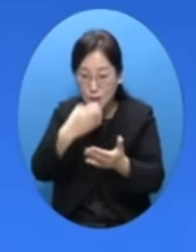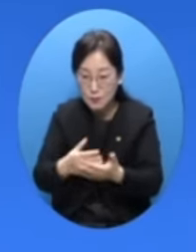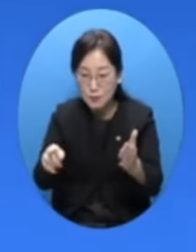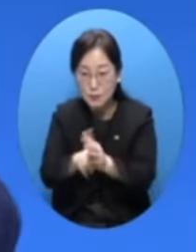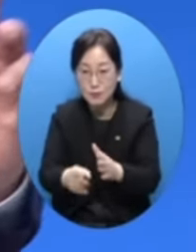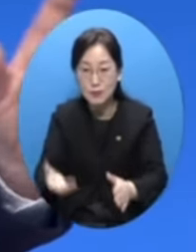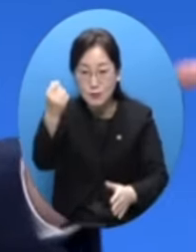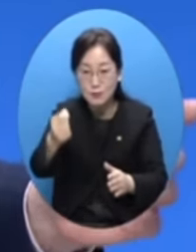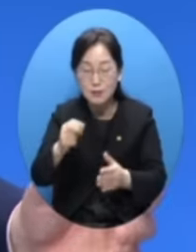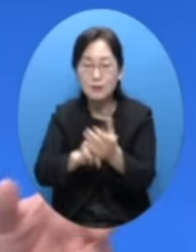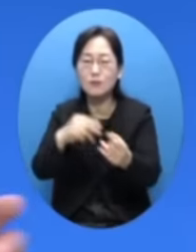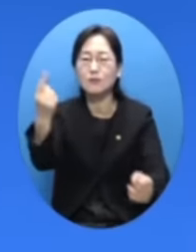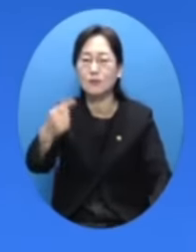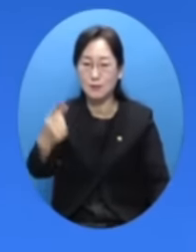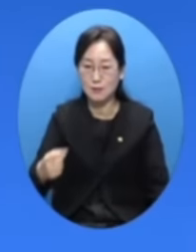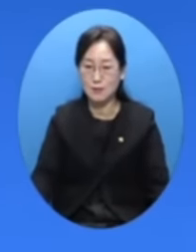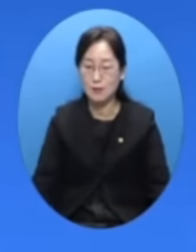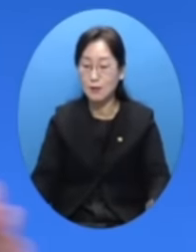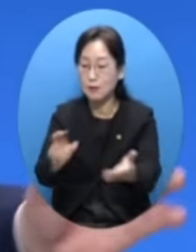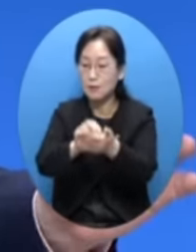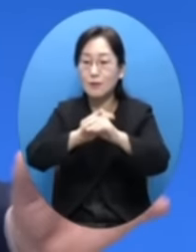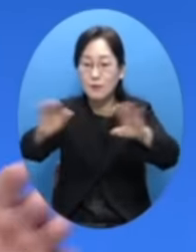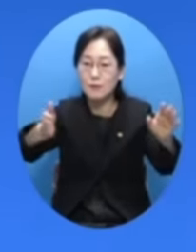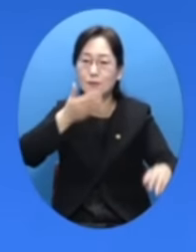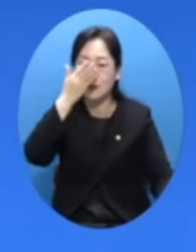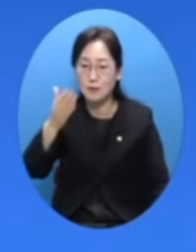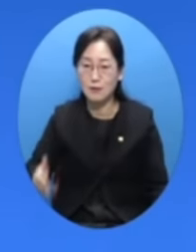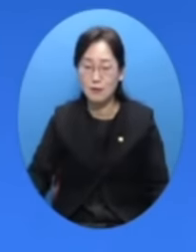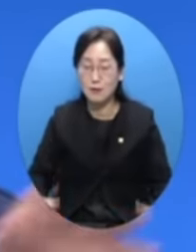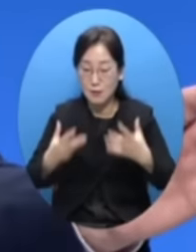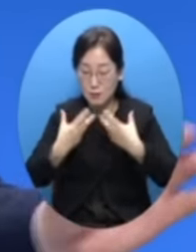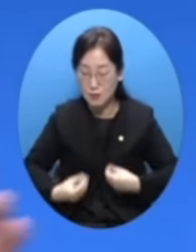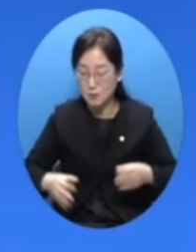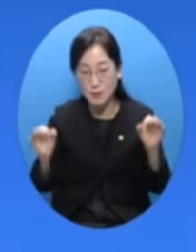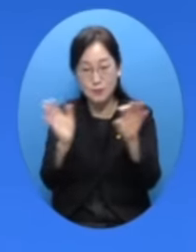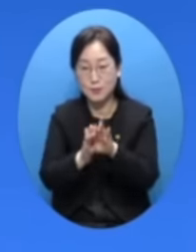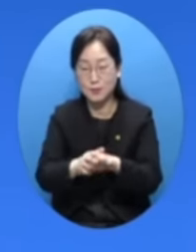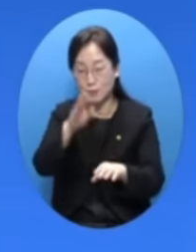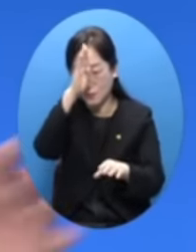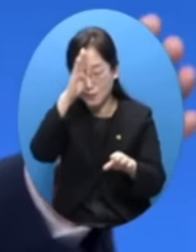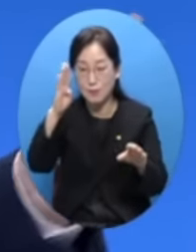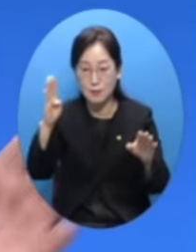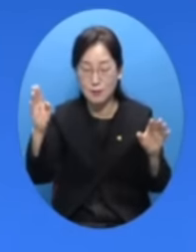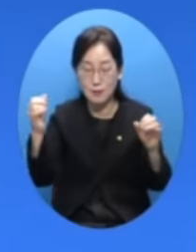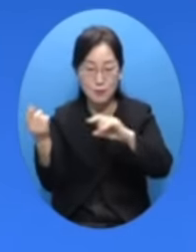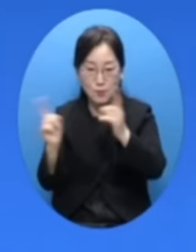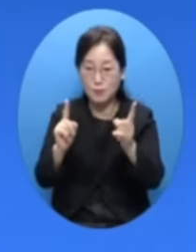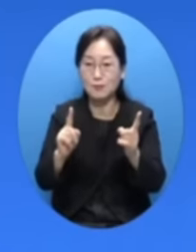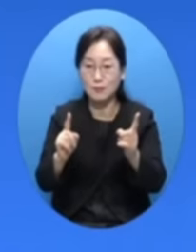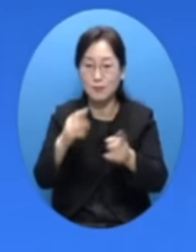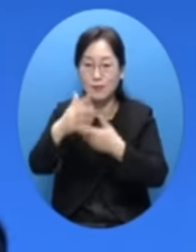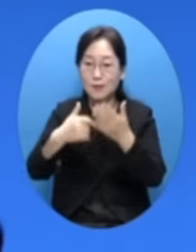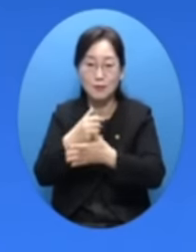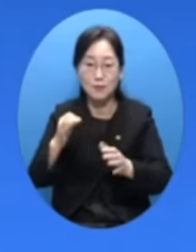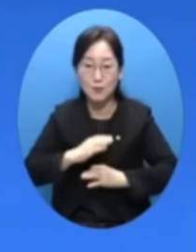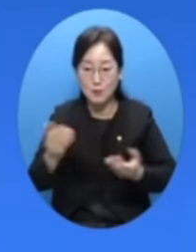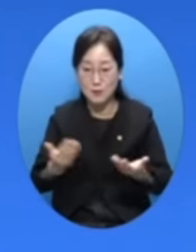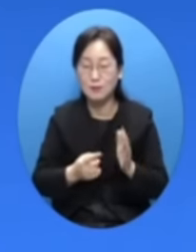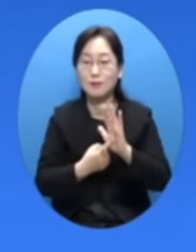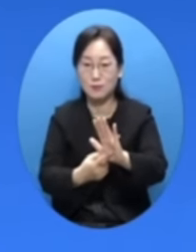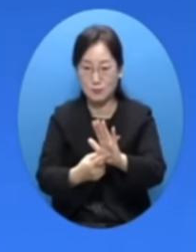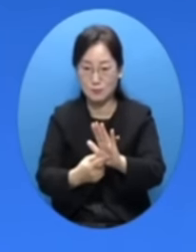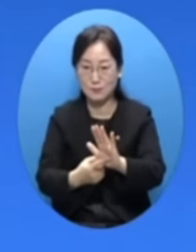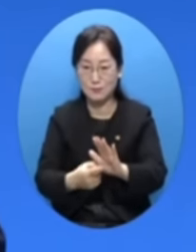사람이 될 때 기적이 일어나는 것입니다. 문제 해결되는 것입니다. 절망이 떠나가고 질병이 고침받고 하나님의 놀라운 역사가 나타나게